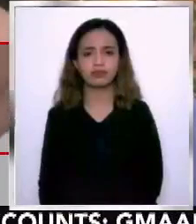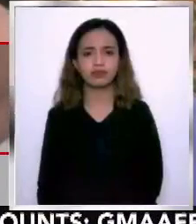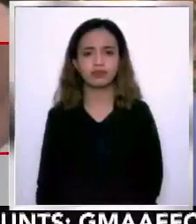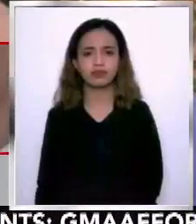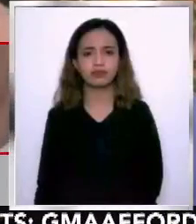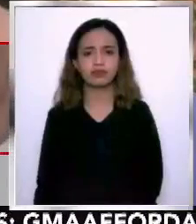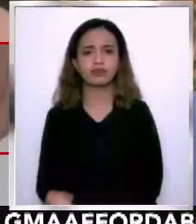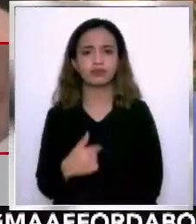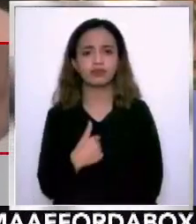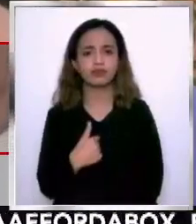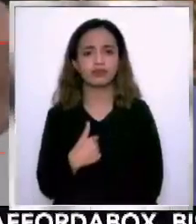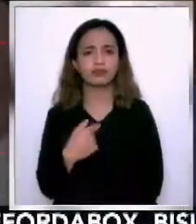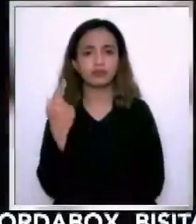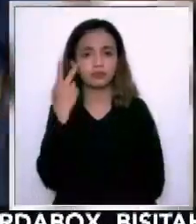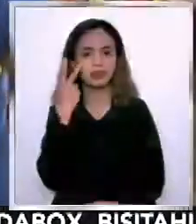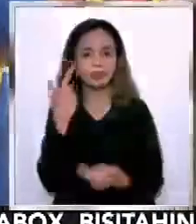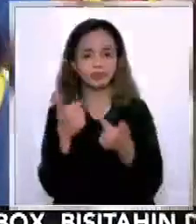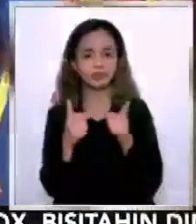akong ginikanan.